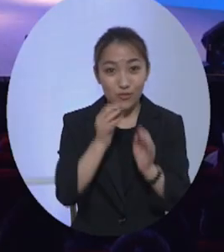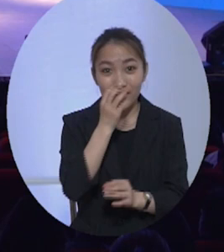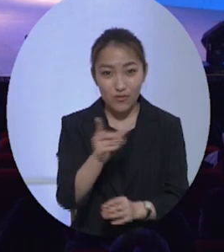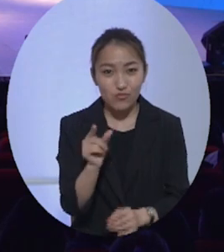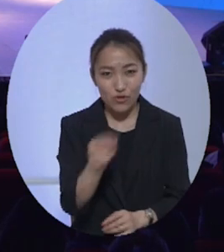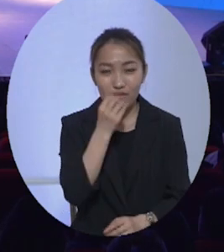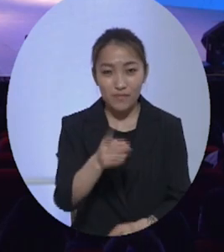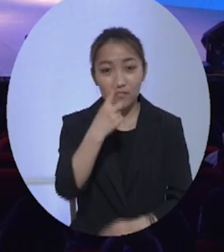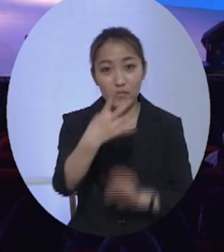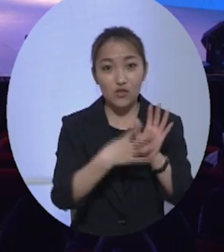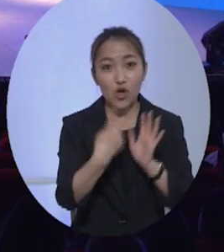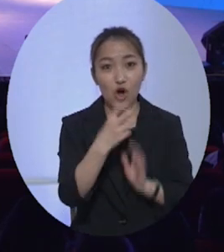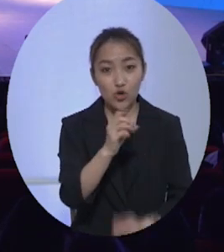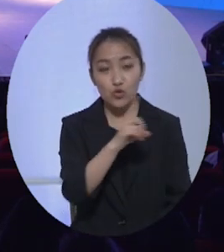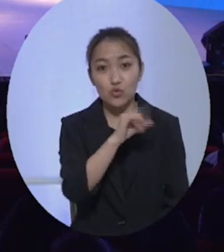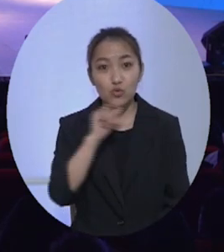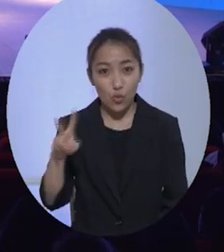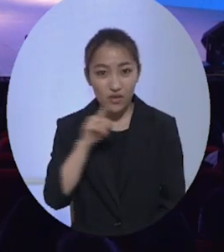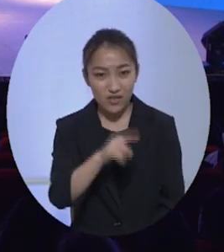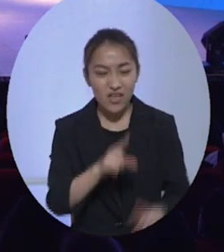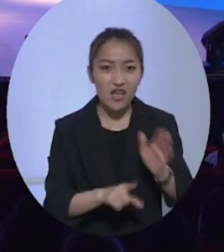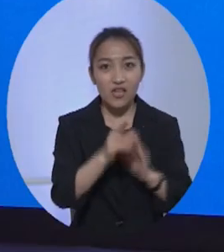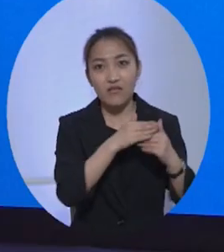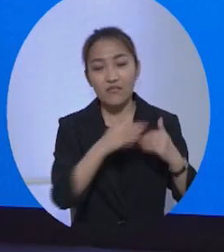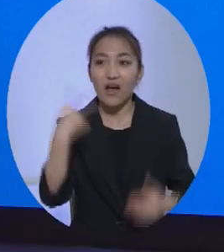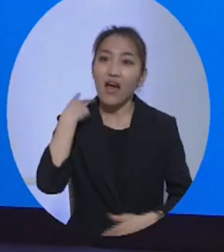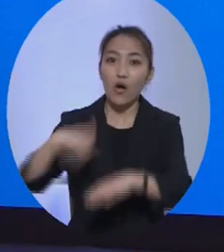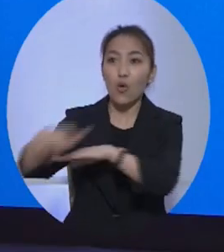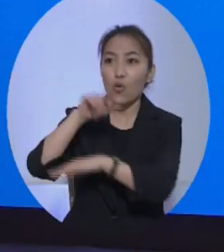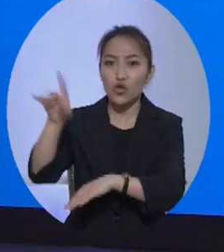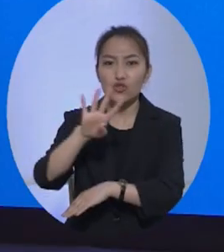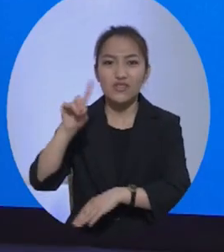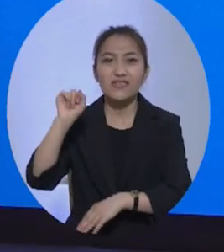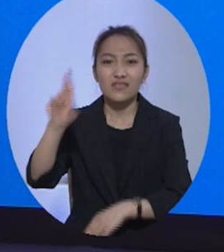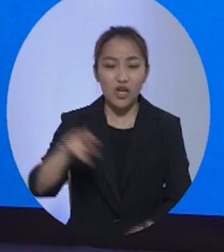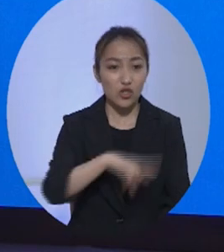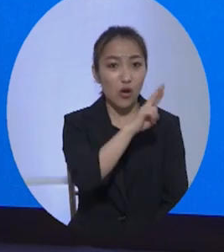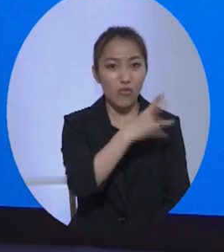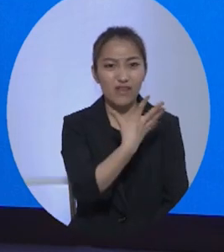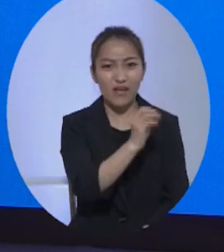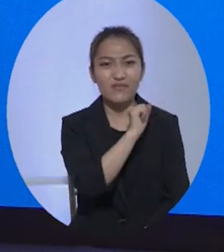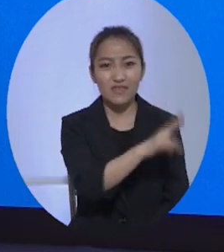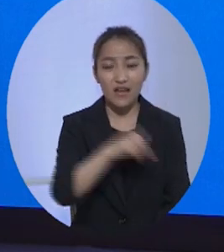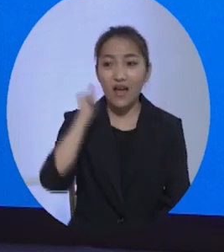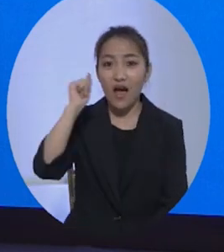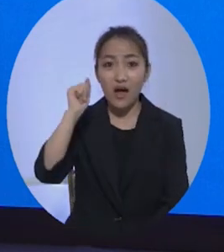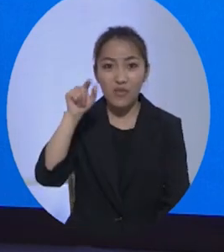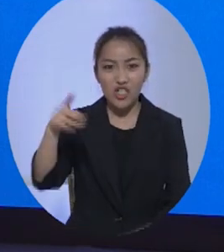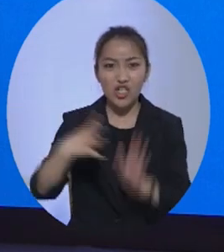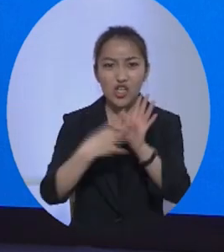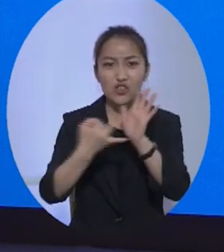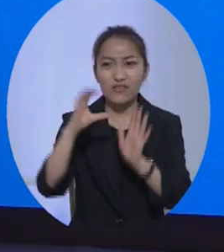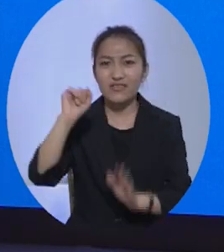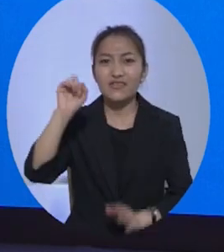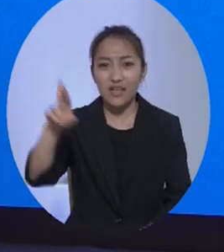хардаа 1920 дугаар зууны их үед гэхэд Их Британь 41 сая, Япон 50 сая, Америк нэгдсэн улс